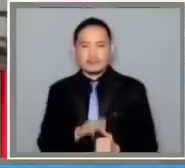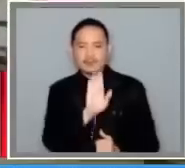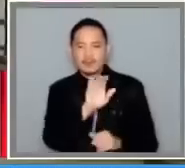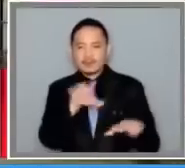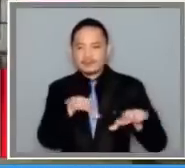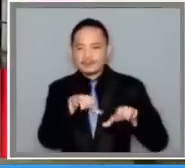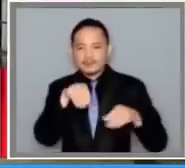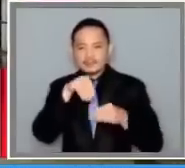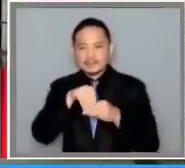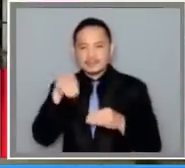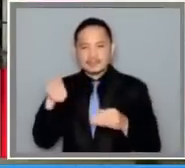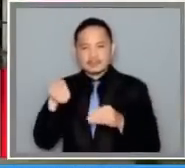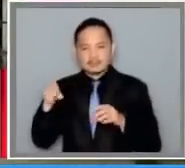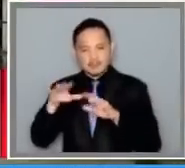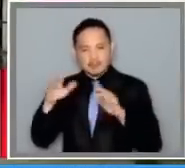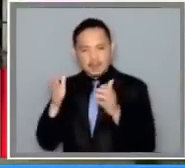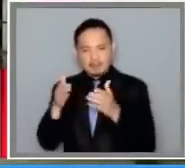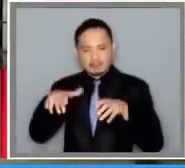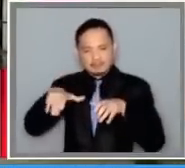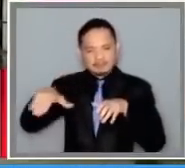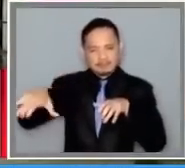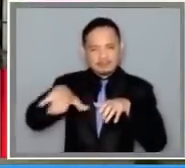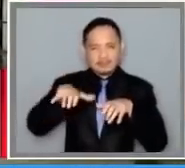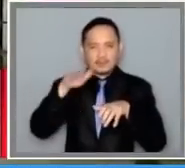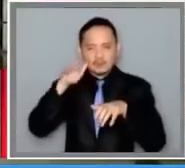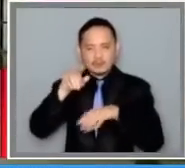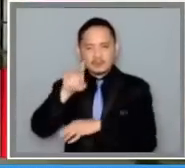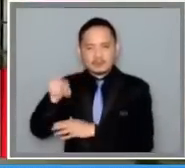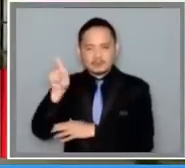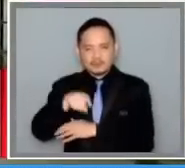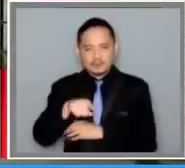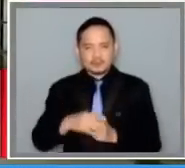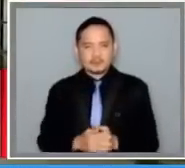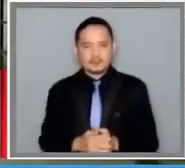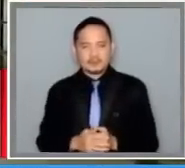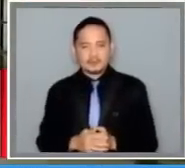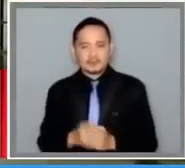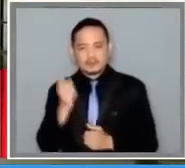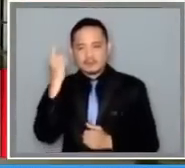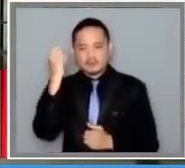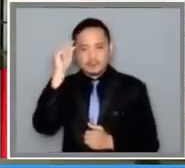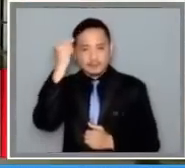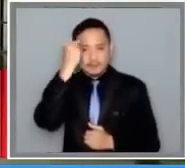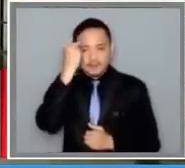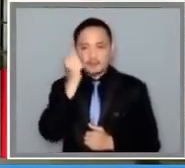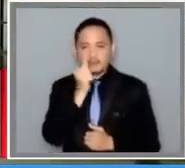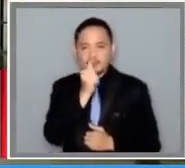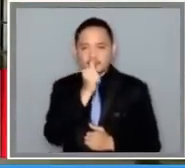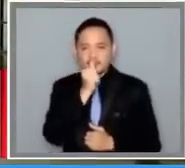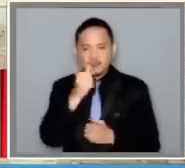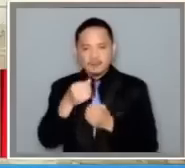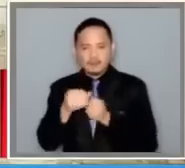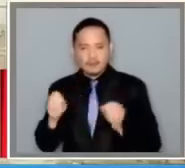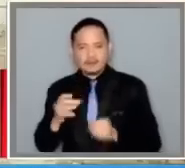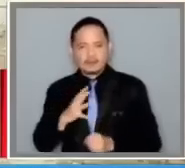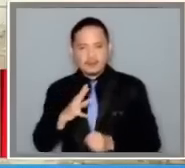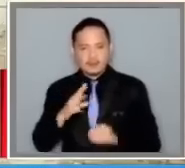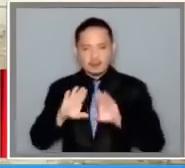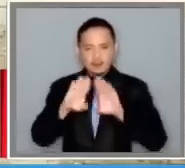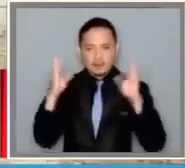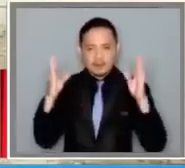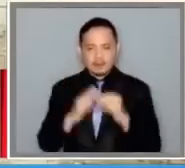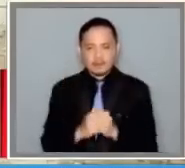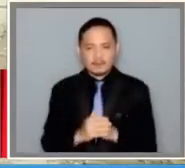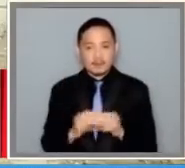ay kansilado rin bagamat regular ang pasok dito ng mga government at private offices. At para matiyak na ligtas na ang mamamayan, lalo na nga ang mga